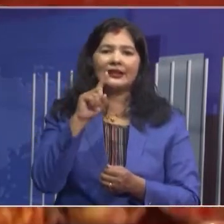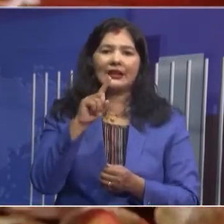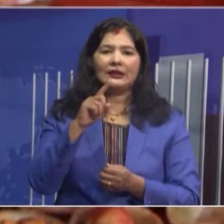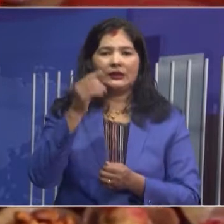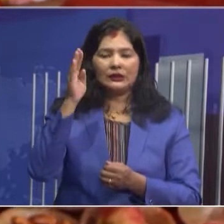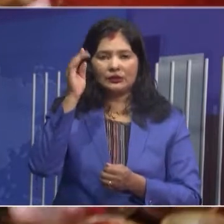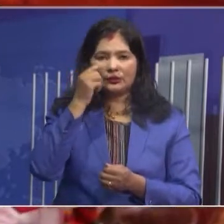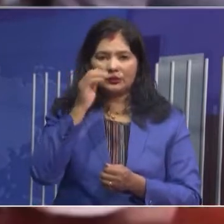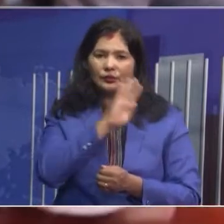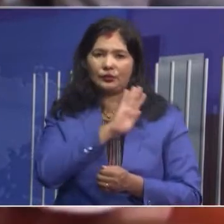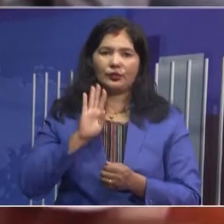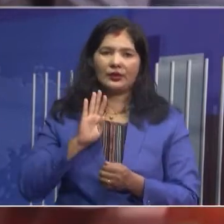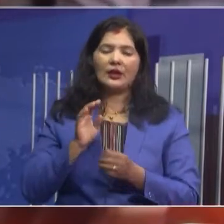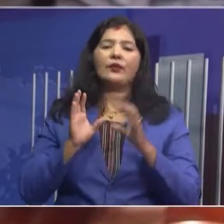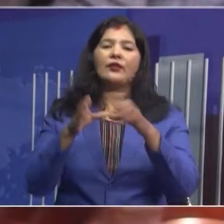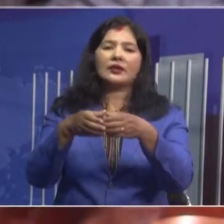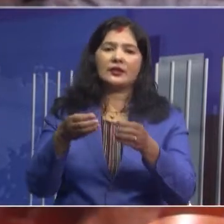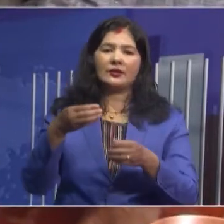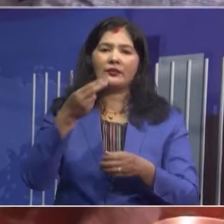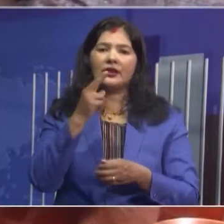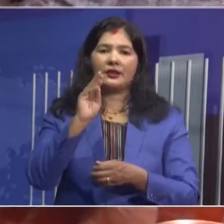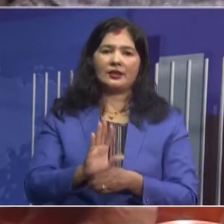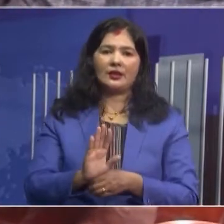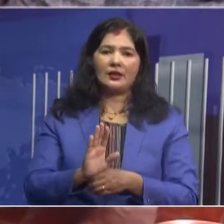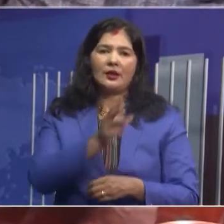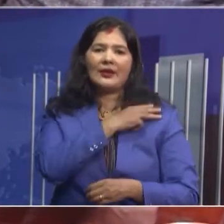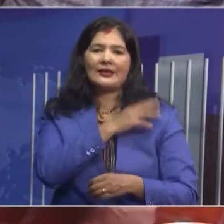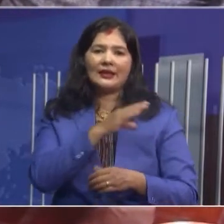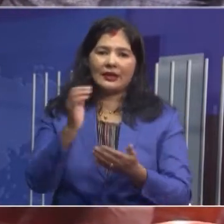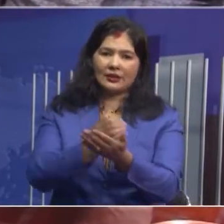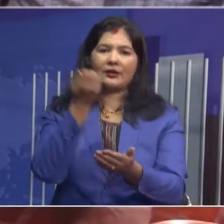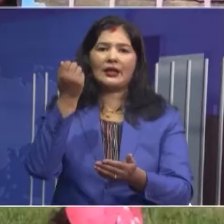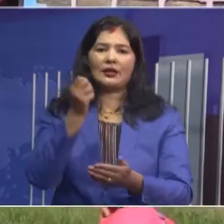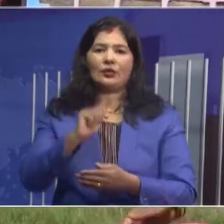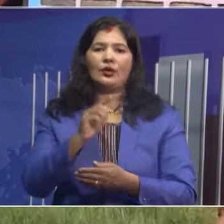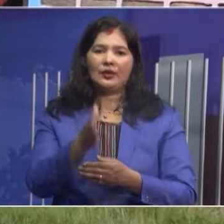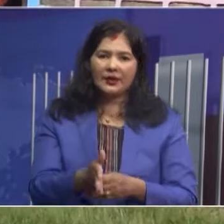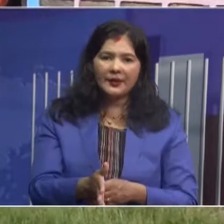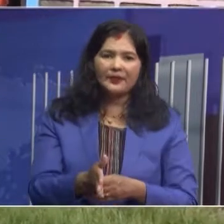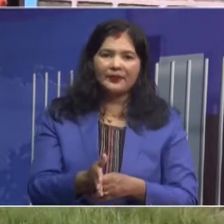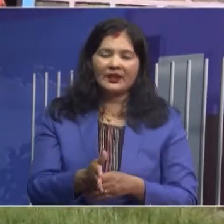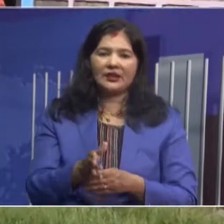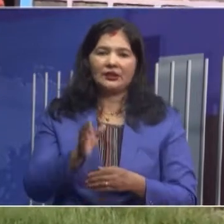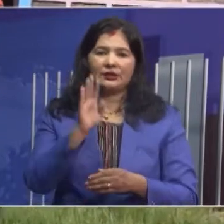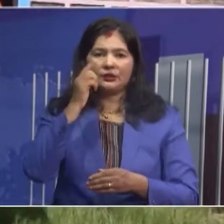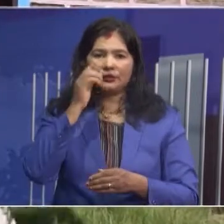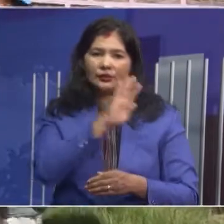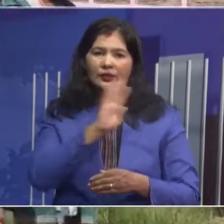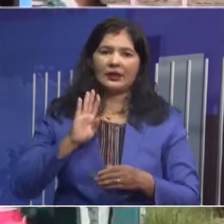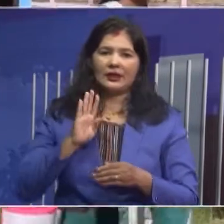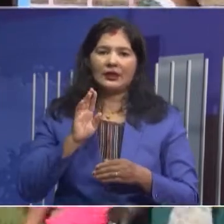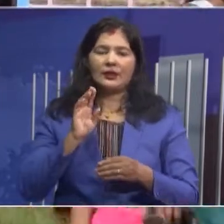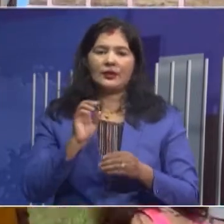भनिन्छ। राक्षसी प्रवृत्तिबाट मानवलाई जोगाएकाले समस्त मानव जातिले नै दुर्गा देवीको पूजा आराधना